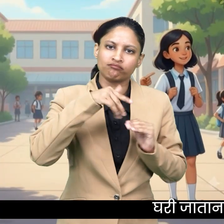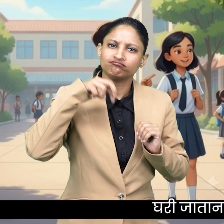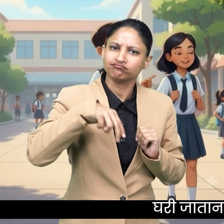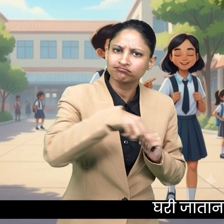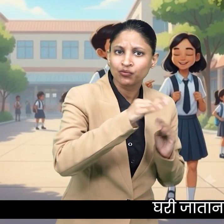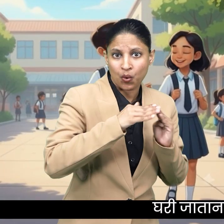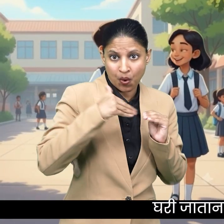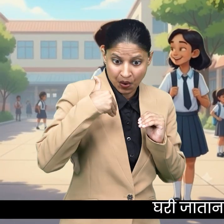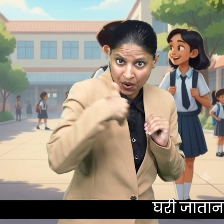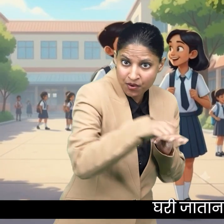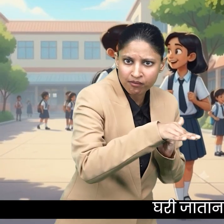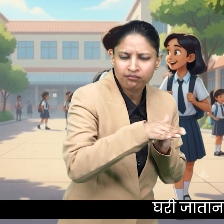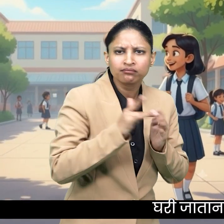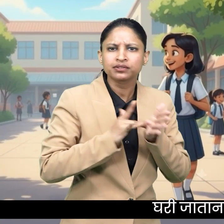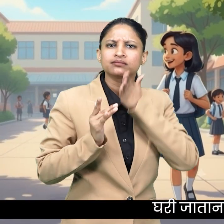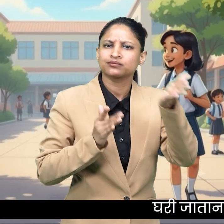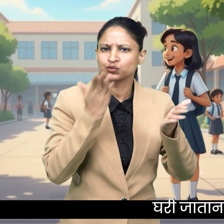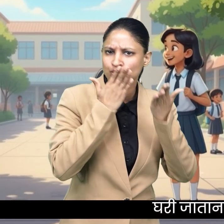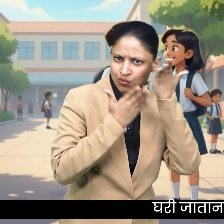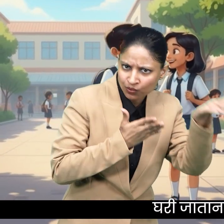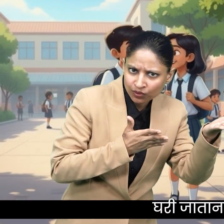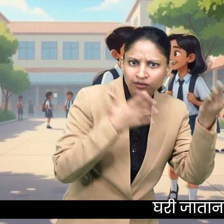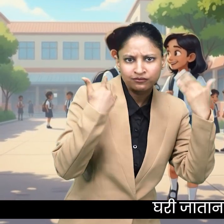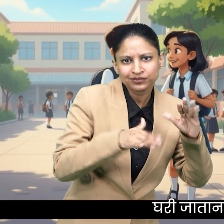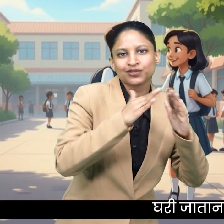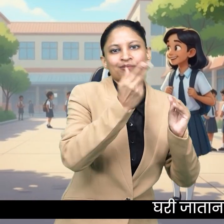घरी जाताना, शाळेत जाताना आणि अगदी घरीही